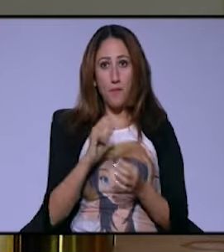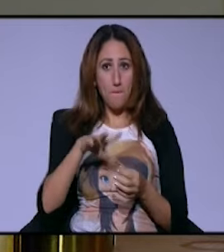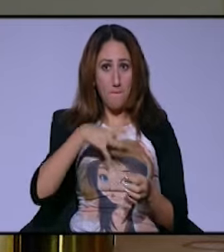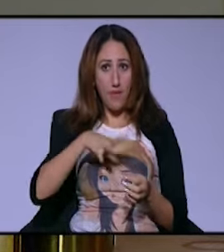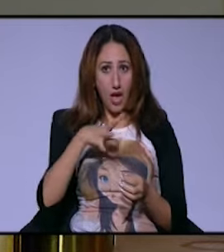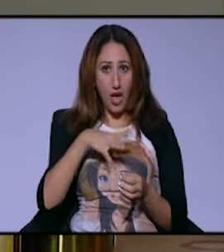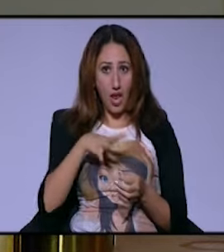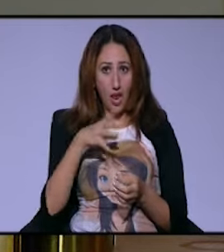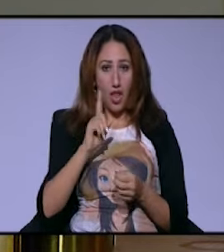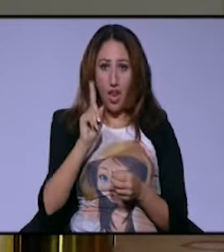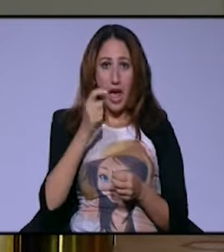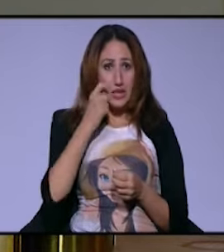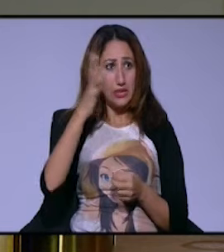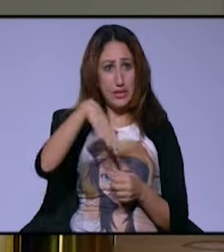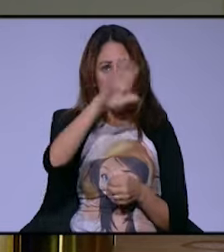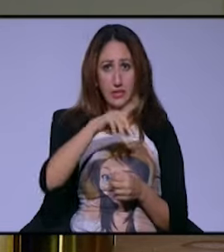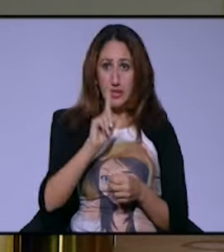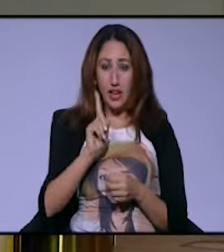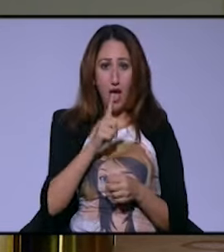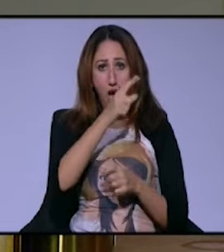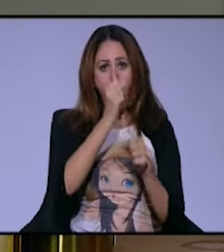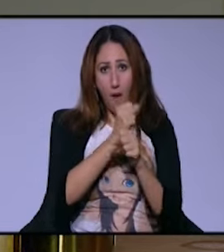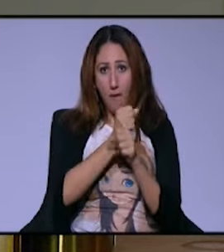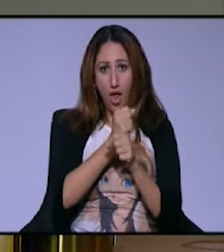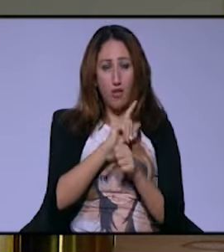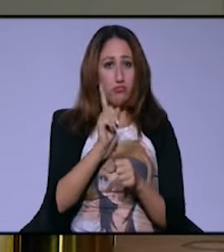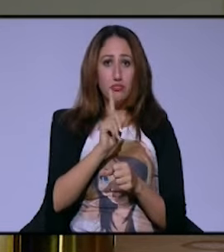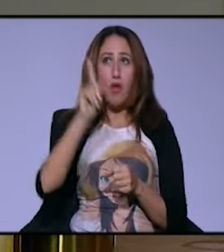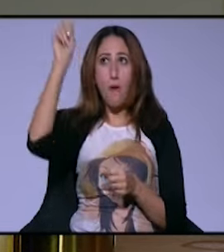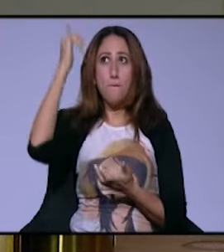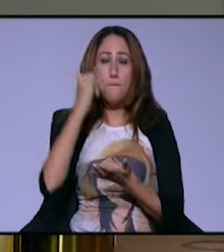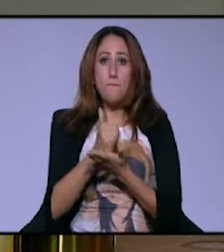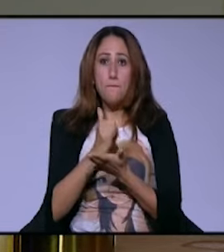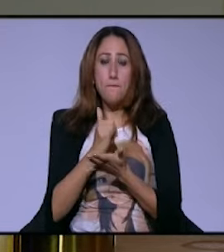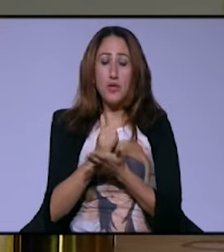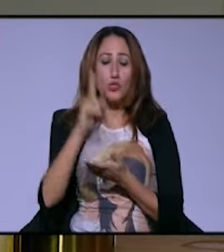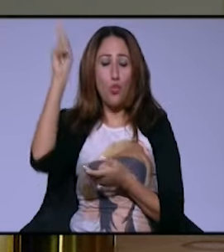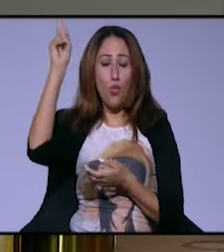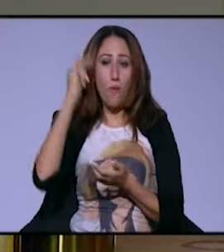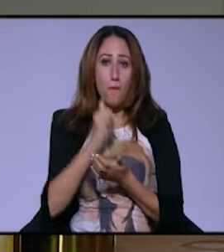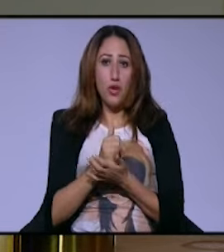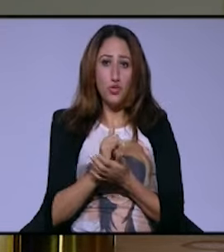من تدبير البشر فأقصى ما يستطيعون هو تنفيذ إرادة